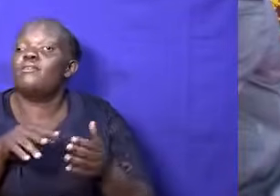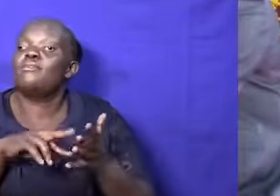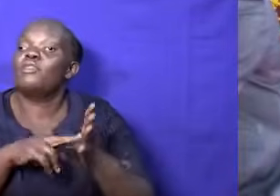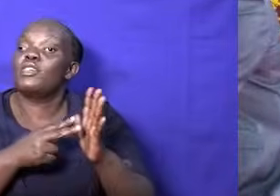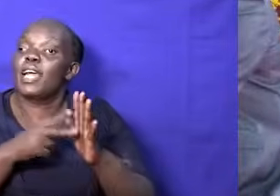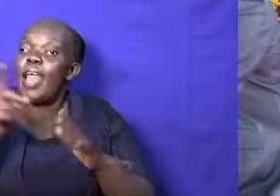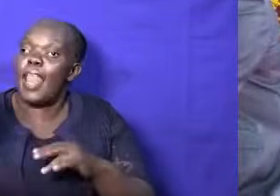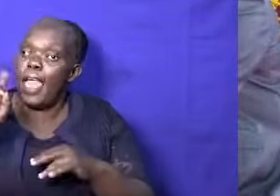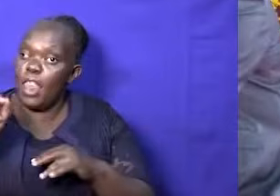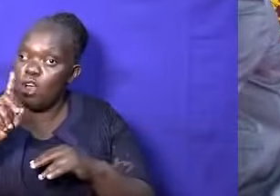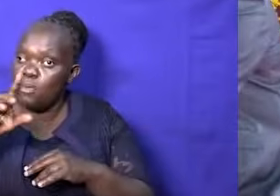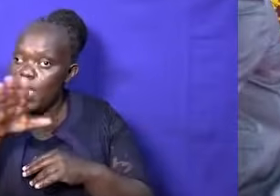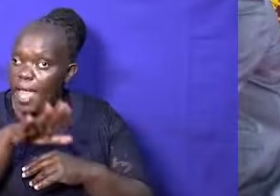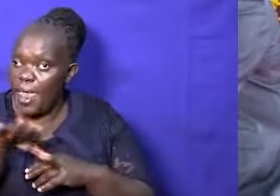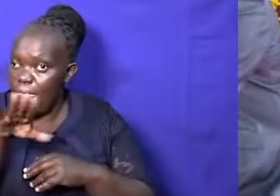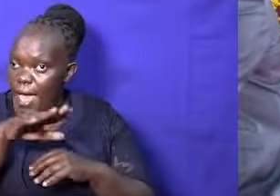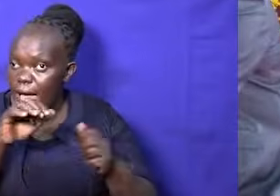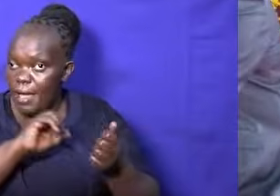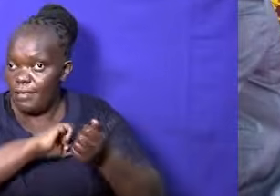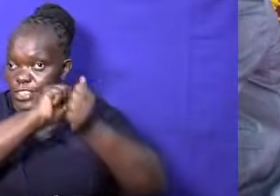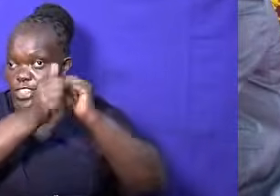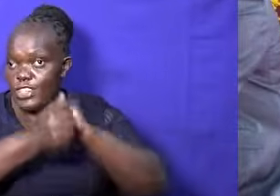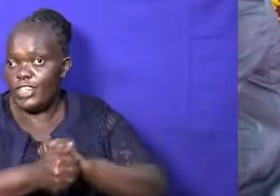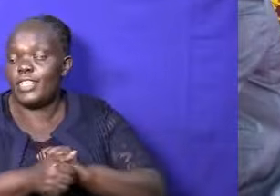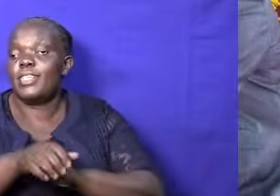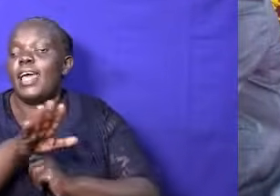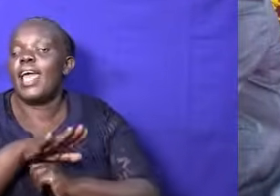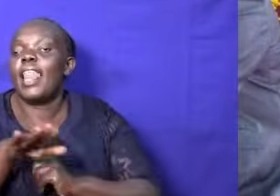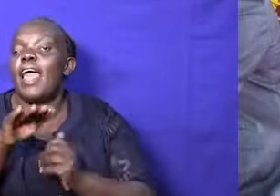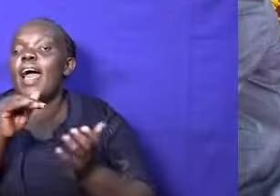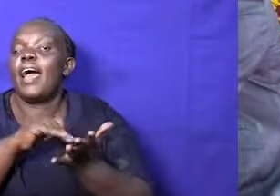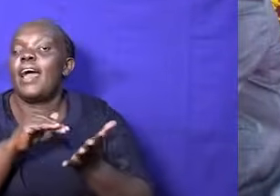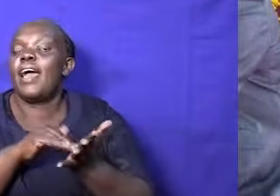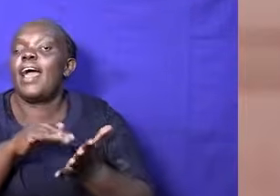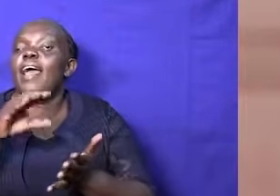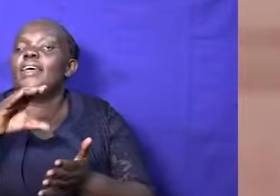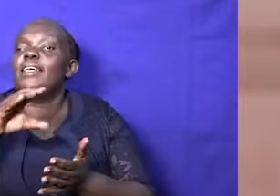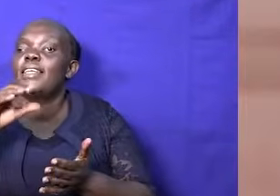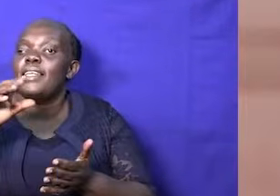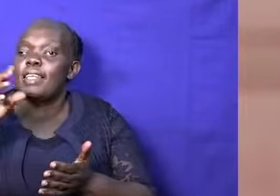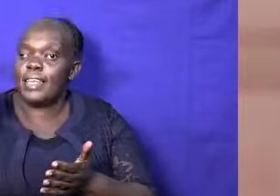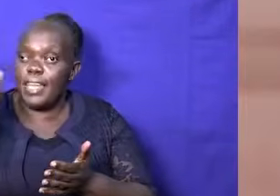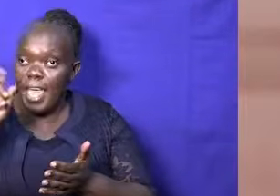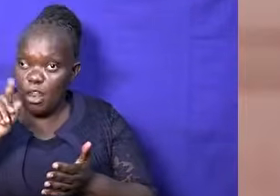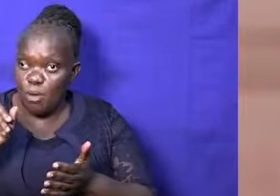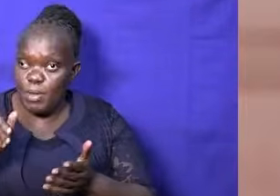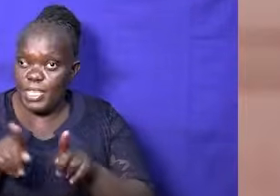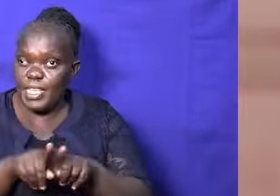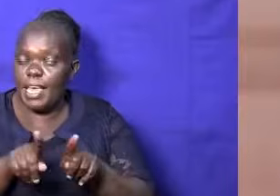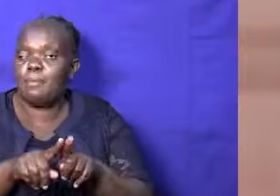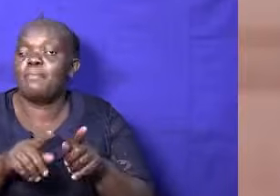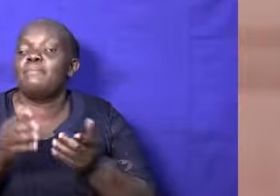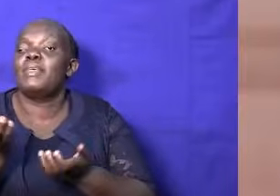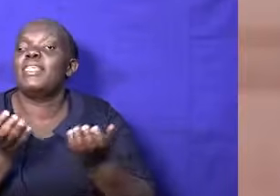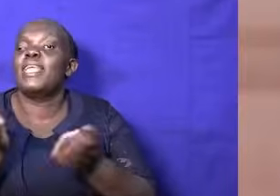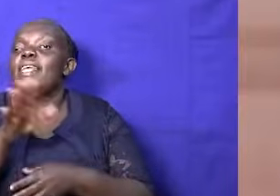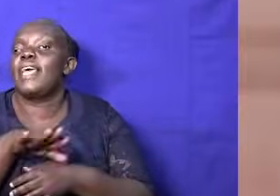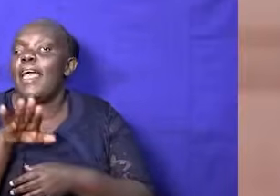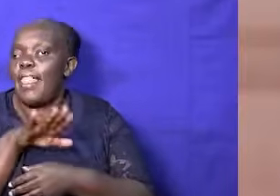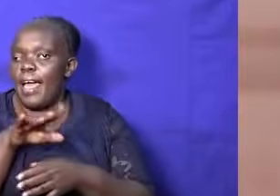Mradi wa Nairobi Arena unatarajiwa kubadilisha eneo la katikati ya jiji kuwa kitovu cha kikanda.